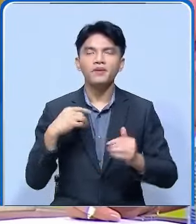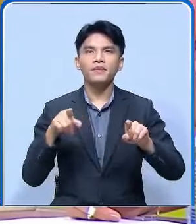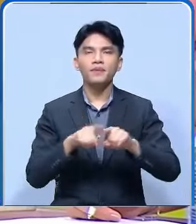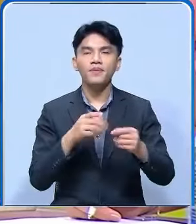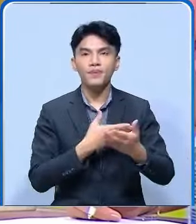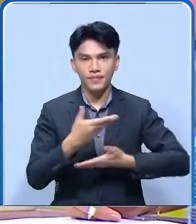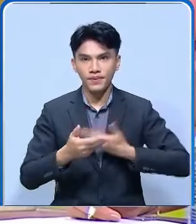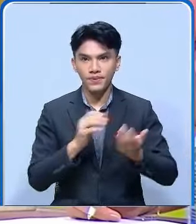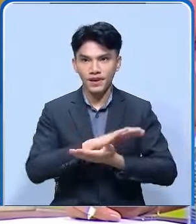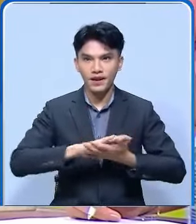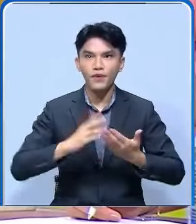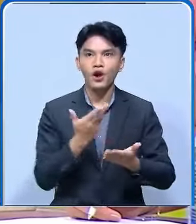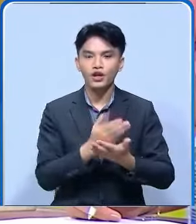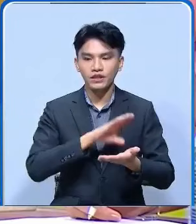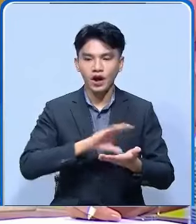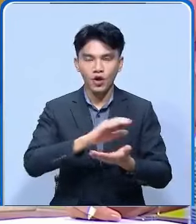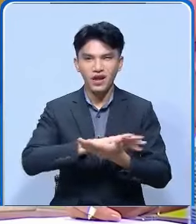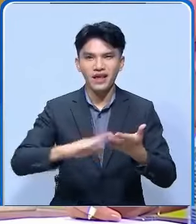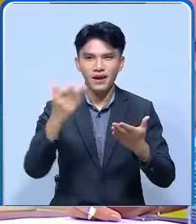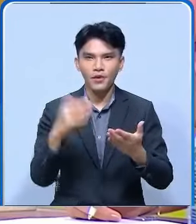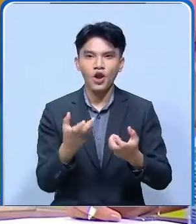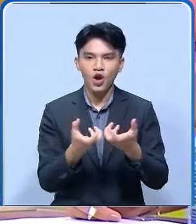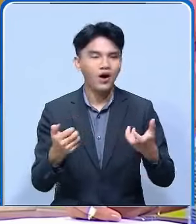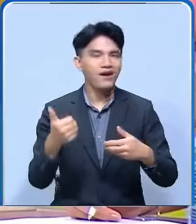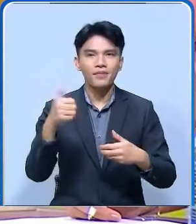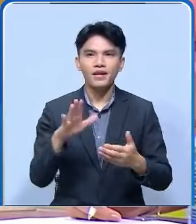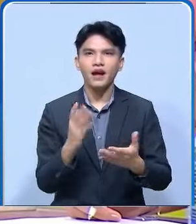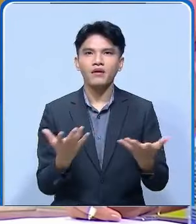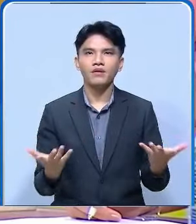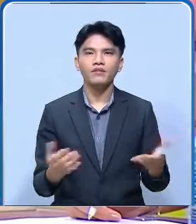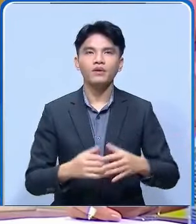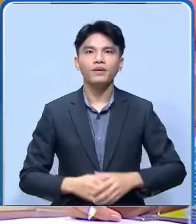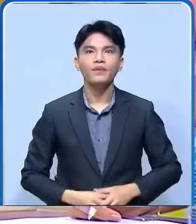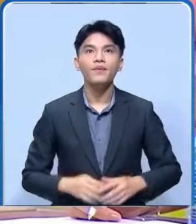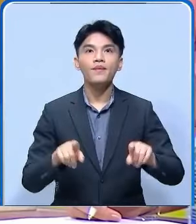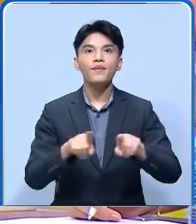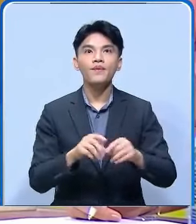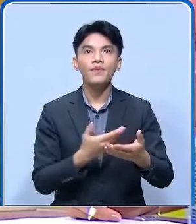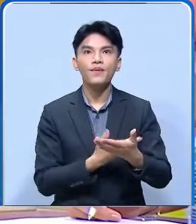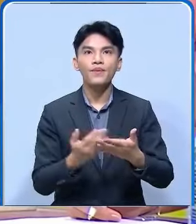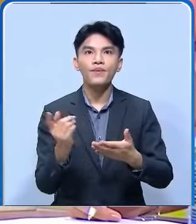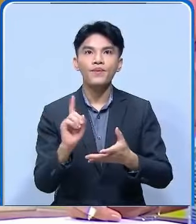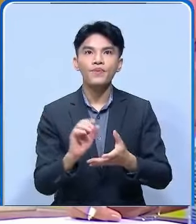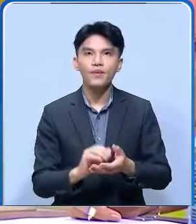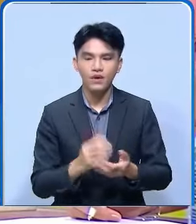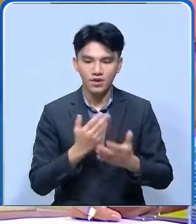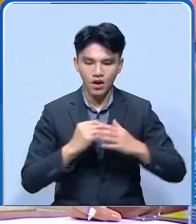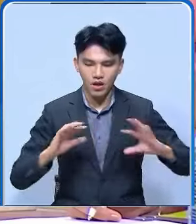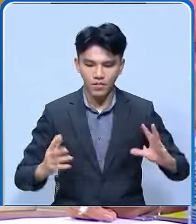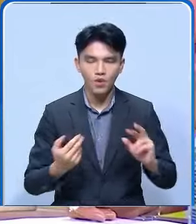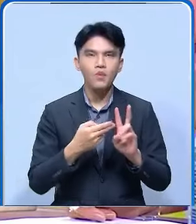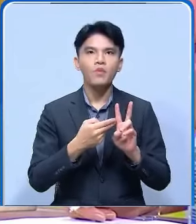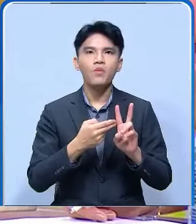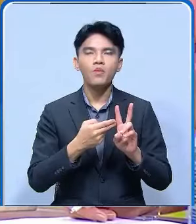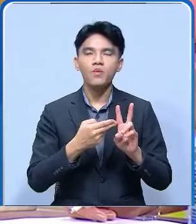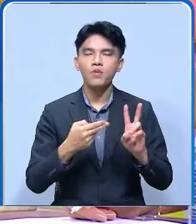กันเรียบร้อยโอนเงินไปให้เสร็จสรรพปรากฏว่าไม่ได้ของครับเช่นเดียวผู้เสียหายรายนี้ซื้อเฟอร์นิเจอร์สูญเงินไป 20,000 กว่าบา